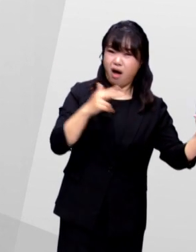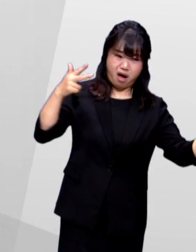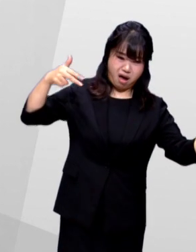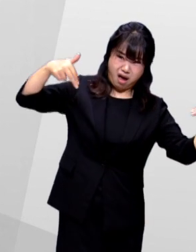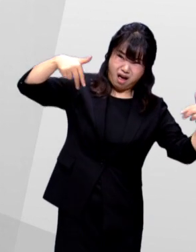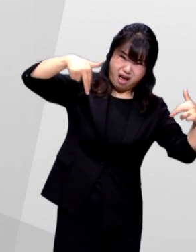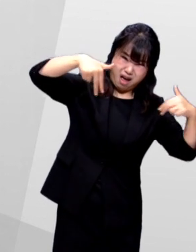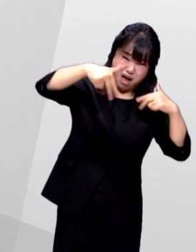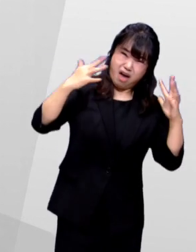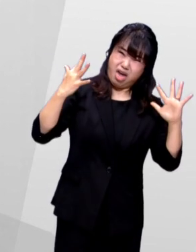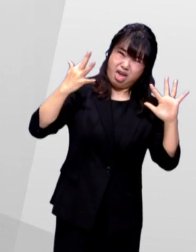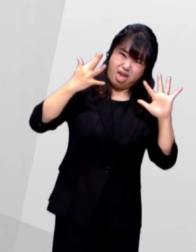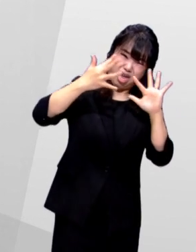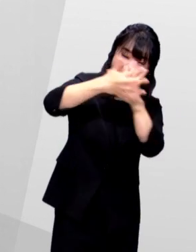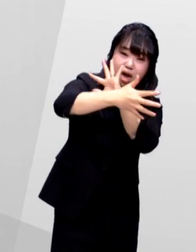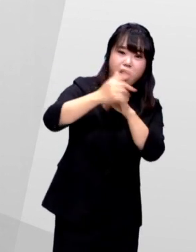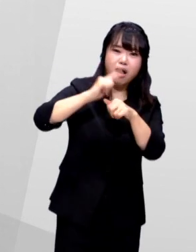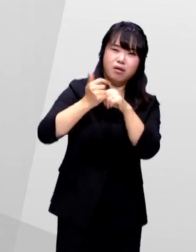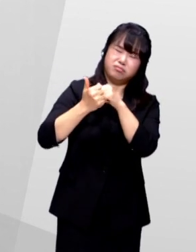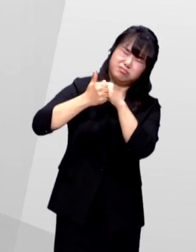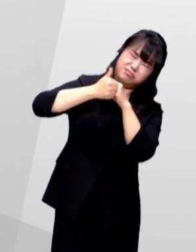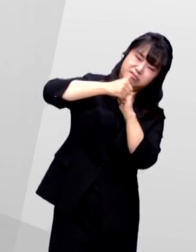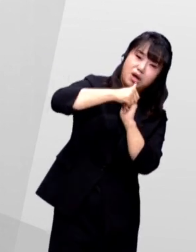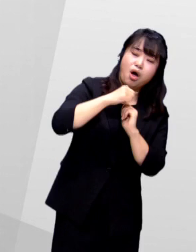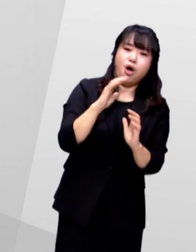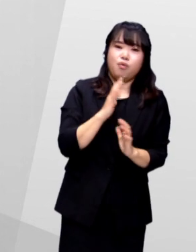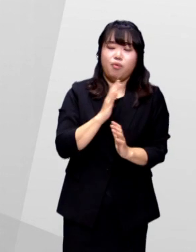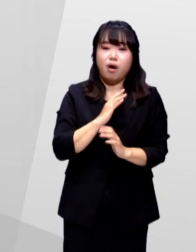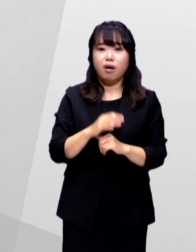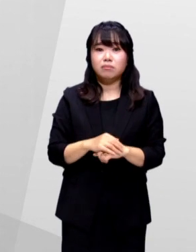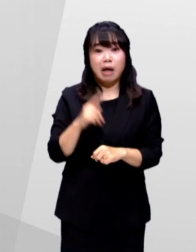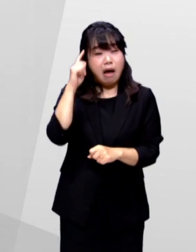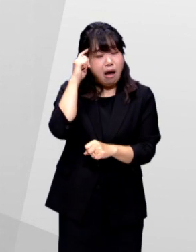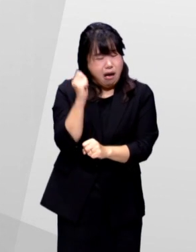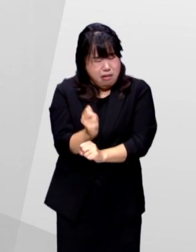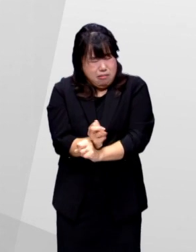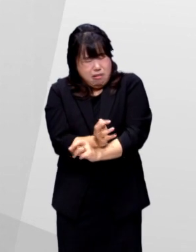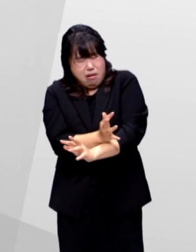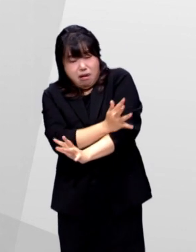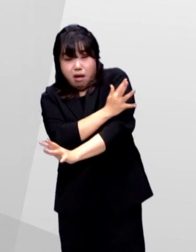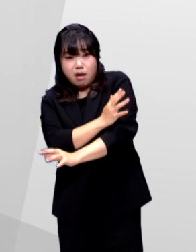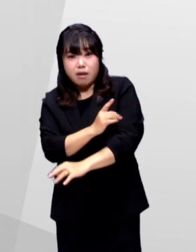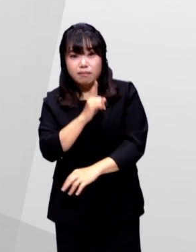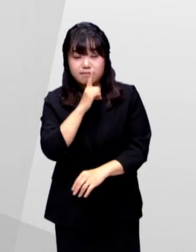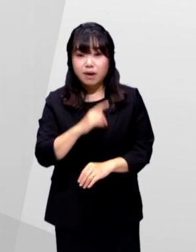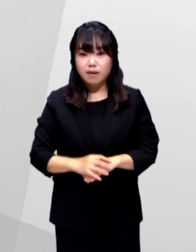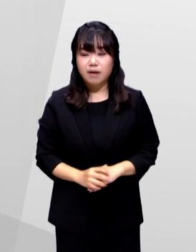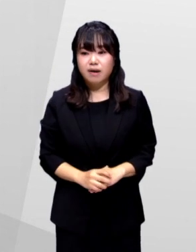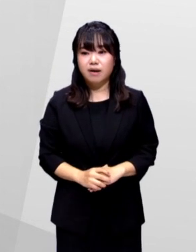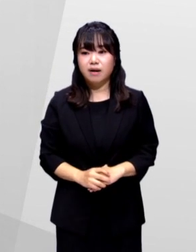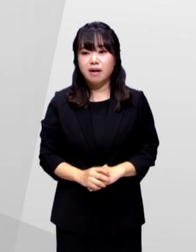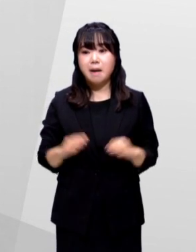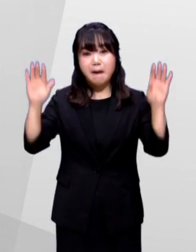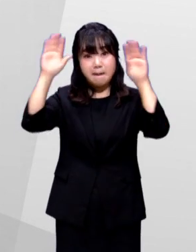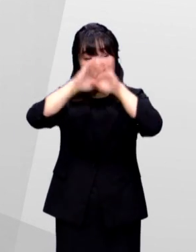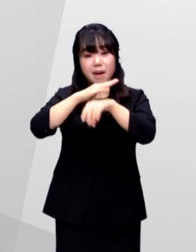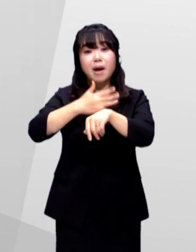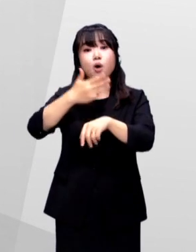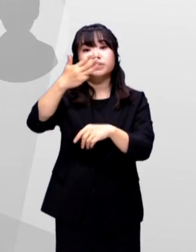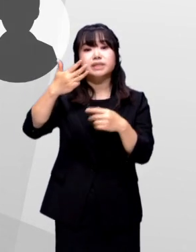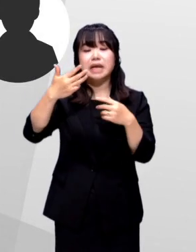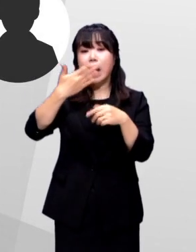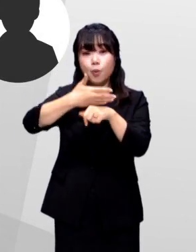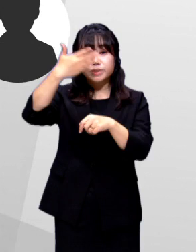말합니다. 또 지금 너무 소름 끼쳐요 라는 문장이 눈에 들어옵니다. 밤 9시 2분